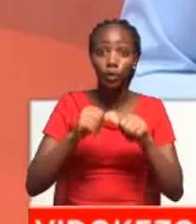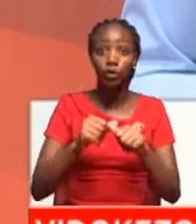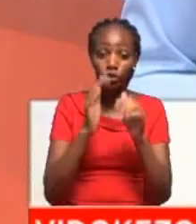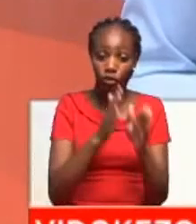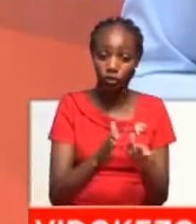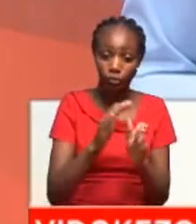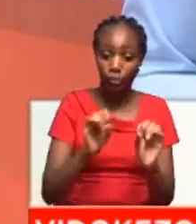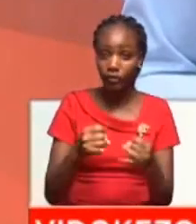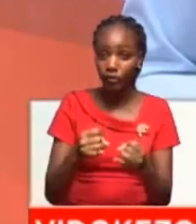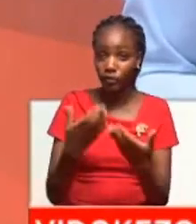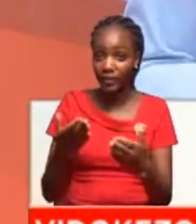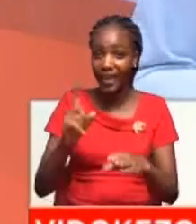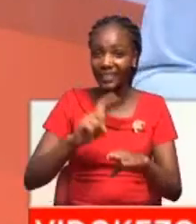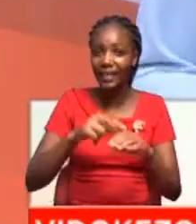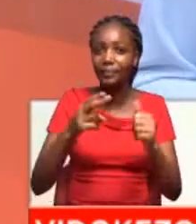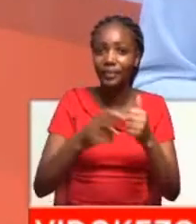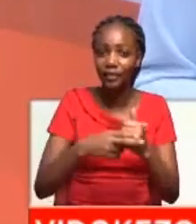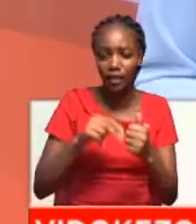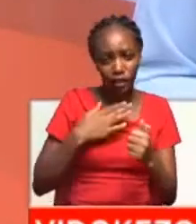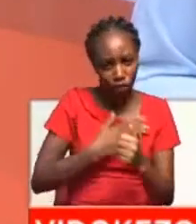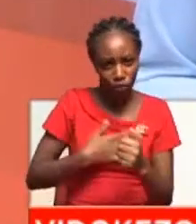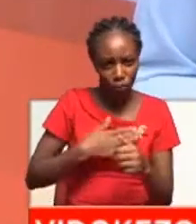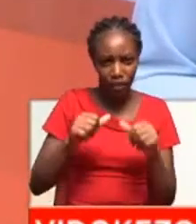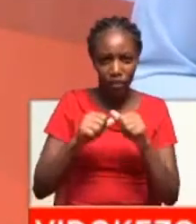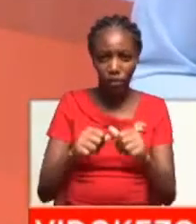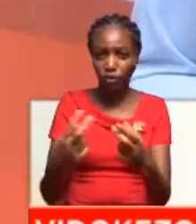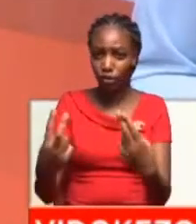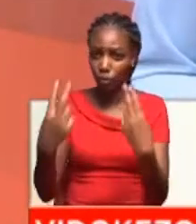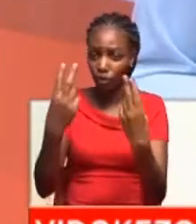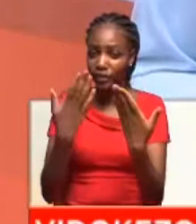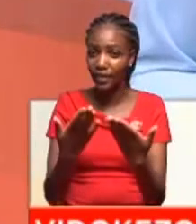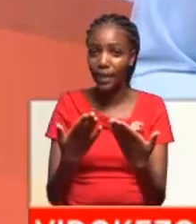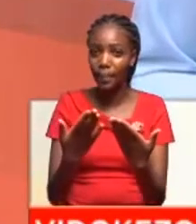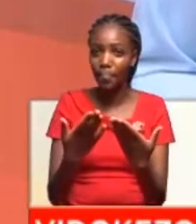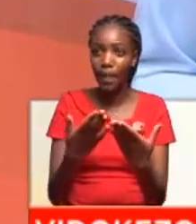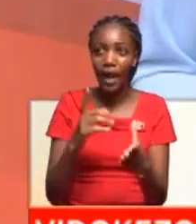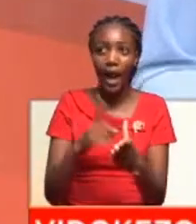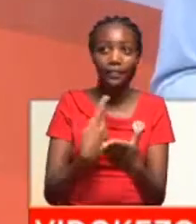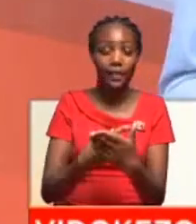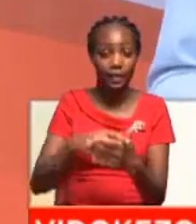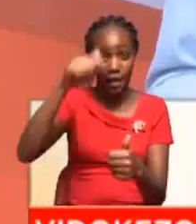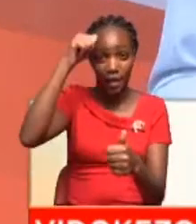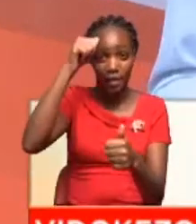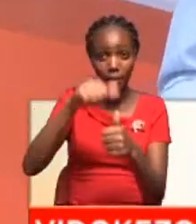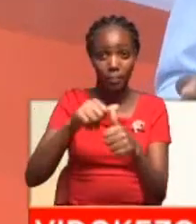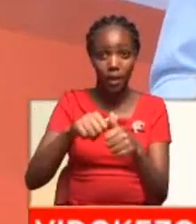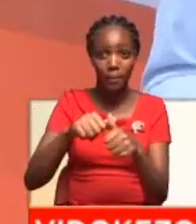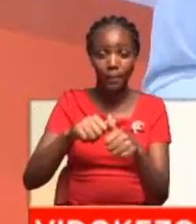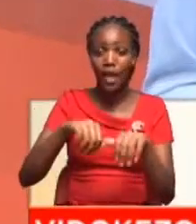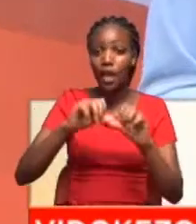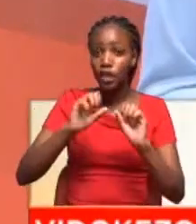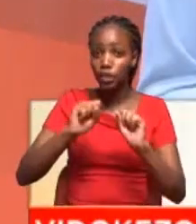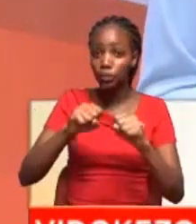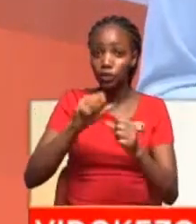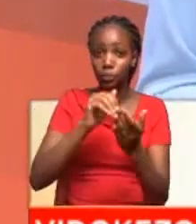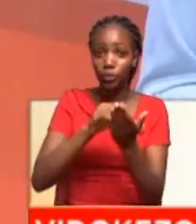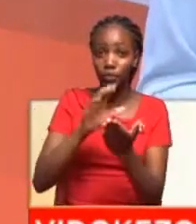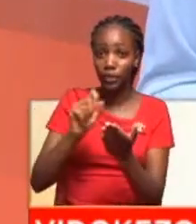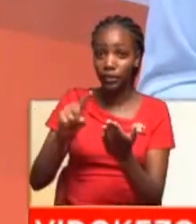kwamba utabonyeza kibonyonyo, utasalia nasi hadi wakati huo. Lakini vile vile utakuepo kutuma arafa